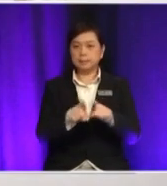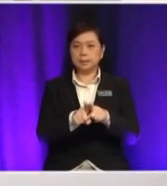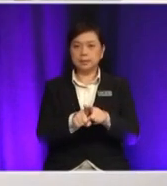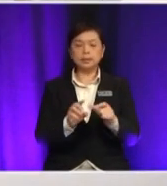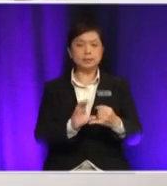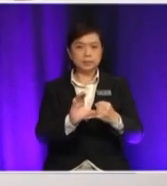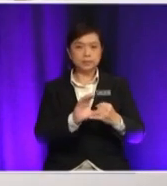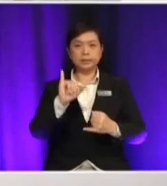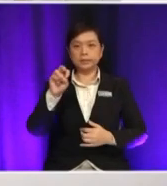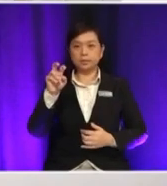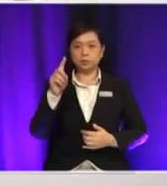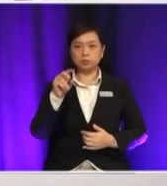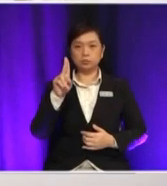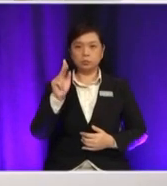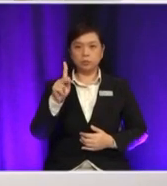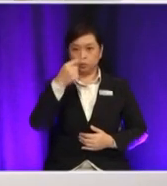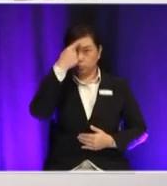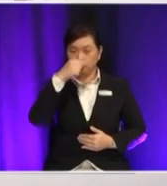beli diploid ya